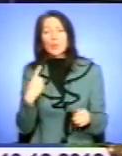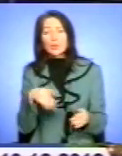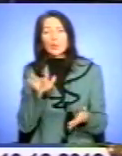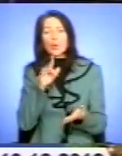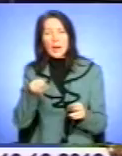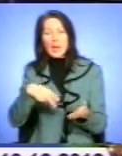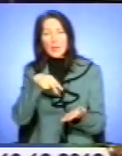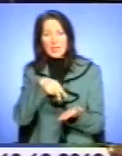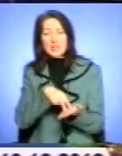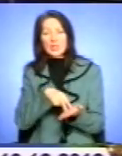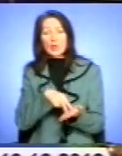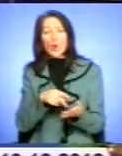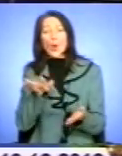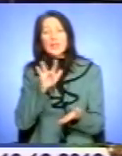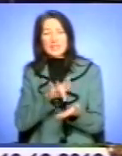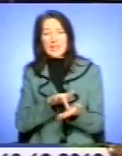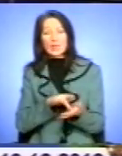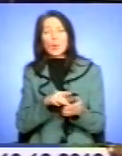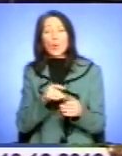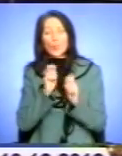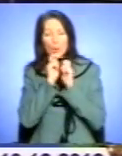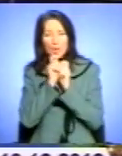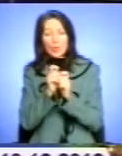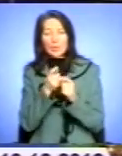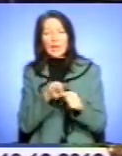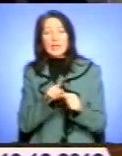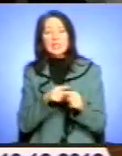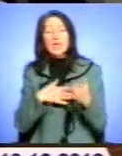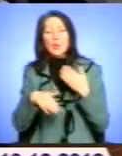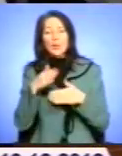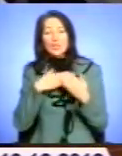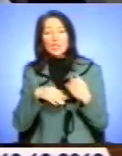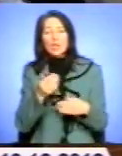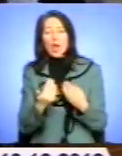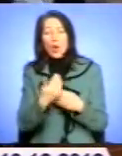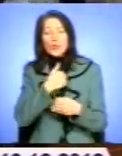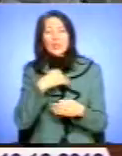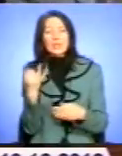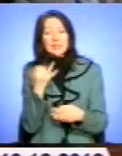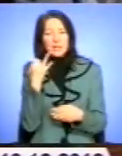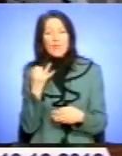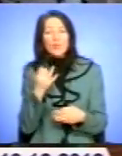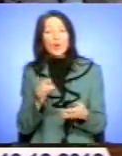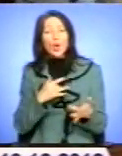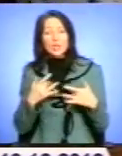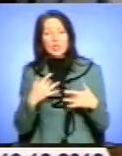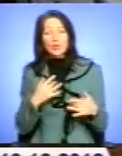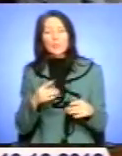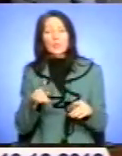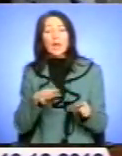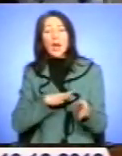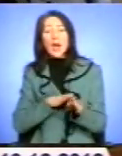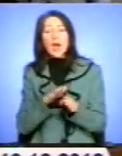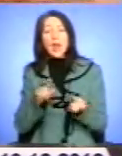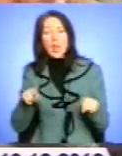а ті потішили гостей цікавим музичним концертом. У реабілітаційному закладі шкільного типу